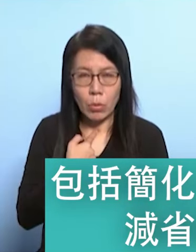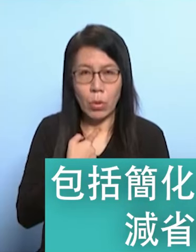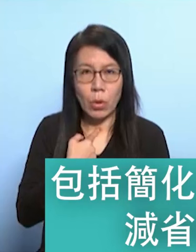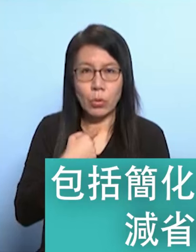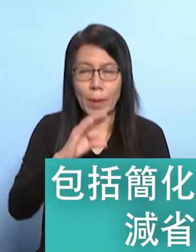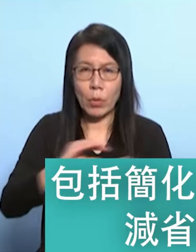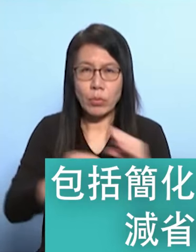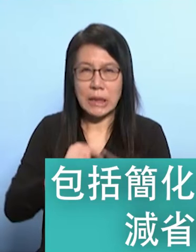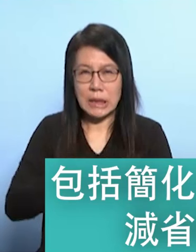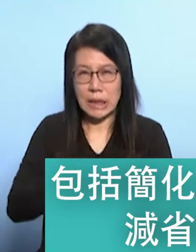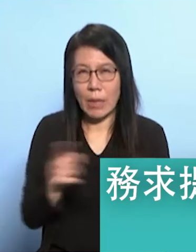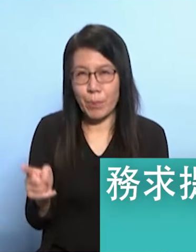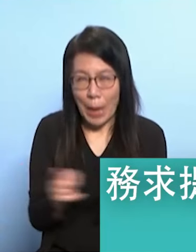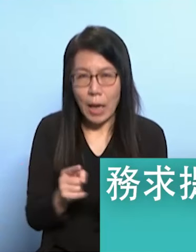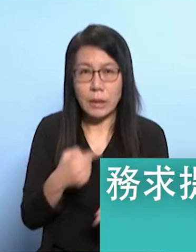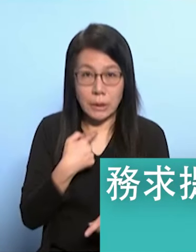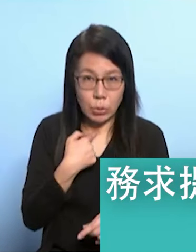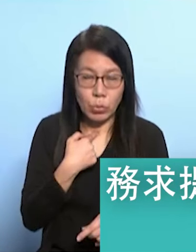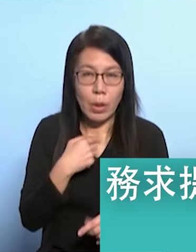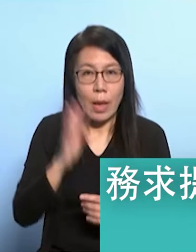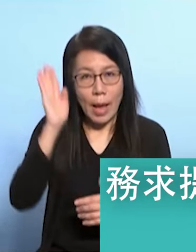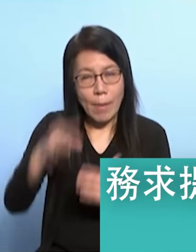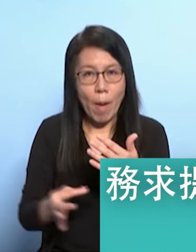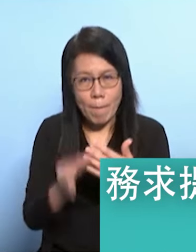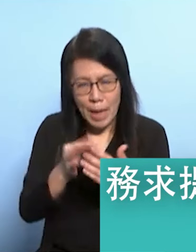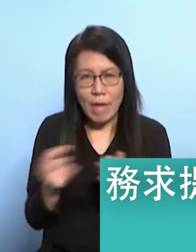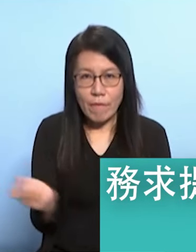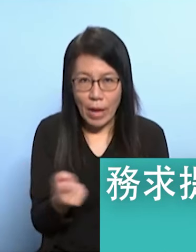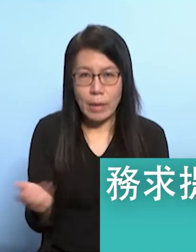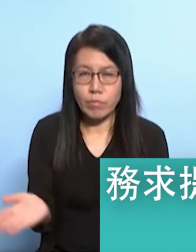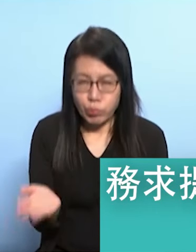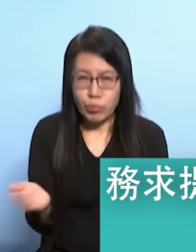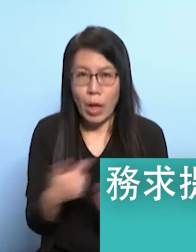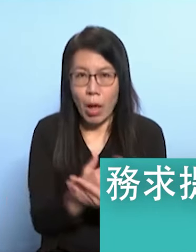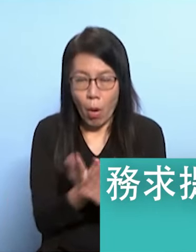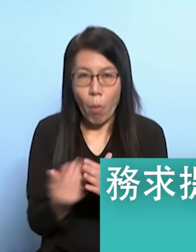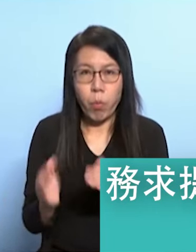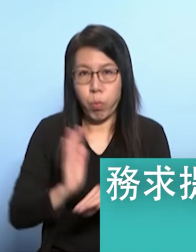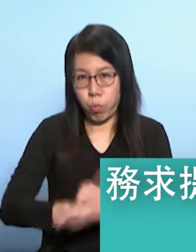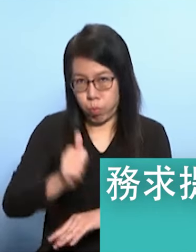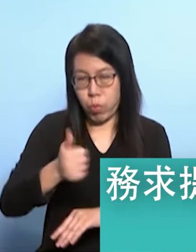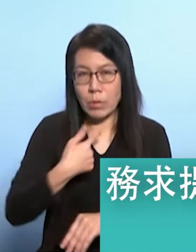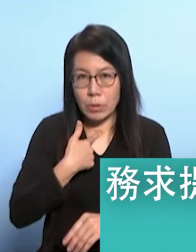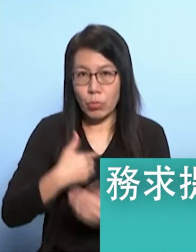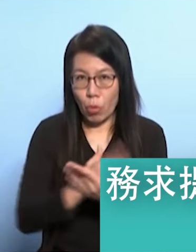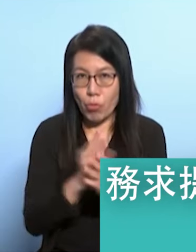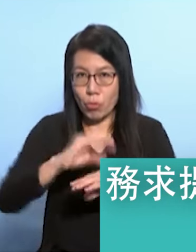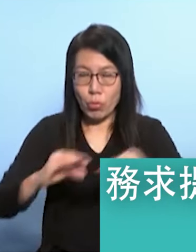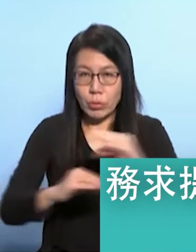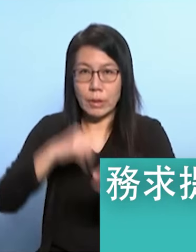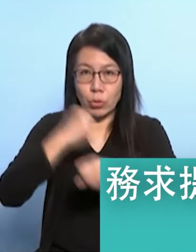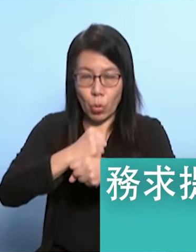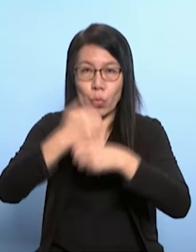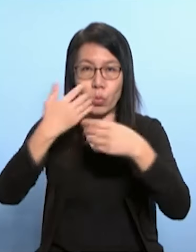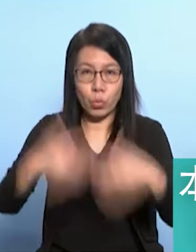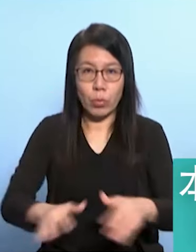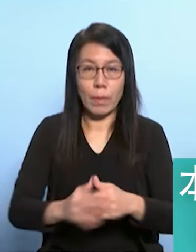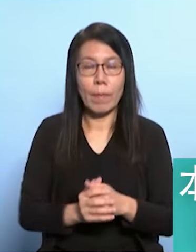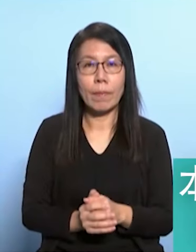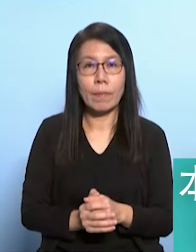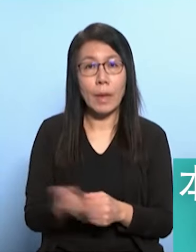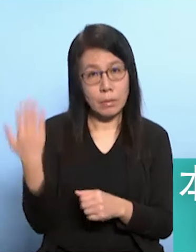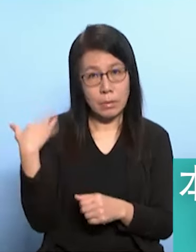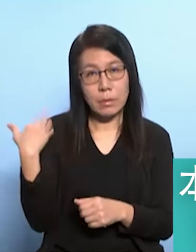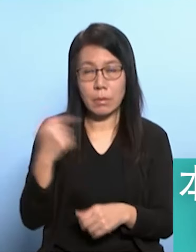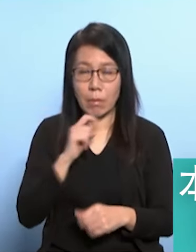縮工程時間等，務求是提量、提速、提質、提效，完成各項公務工程的項目。本人過